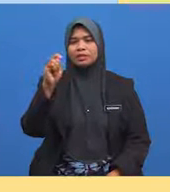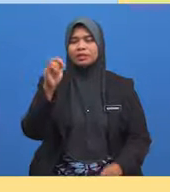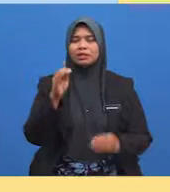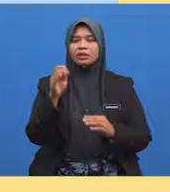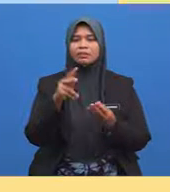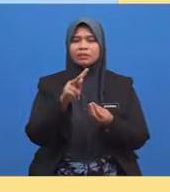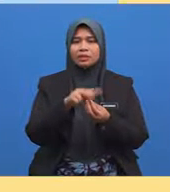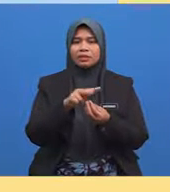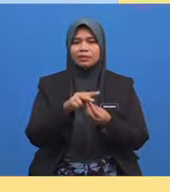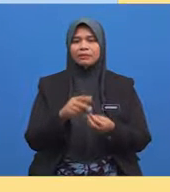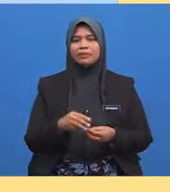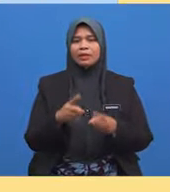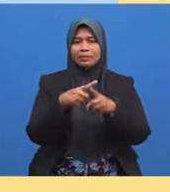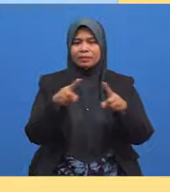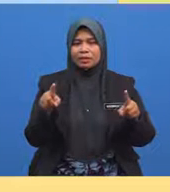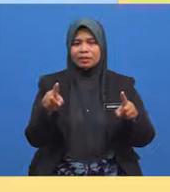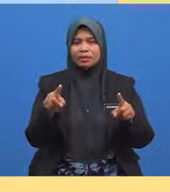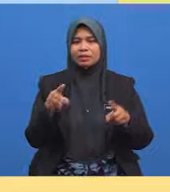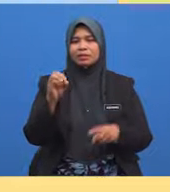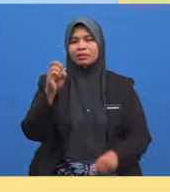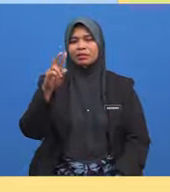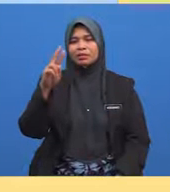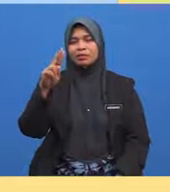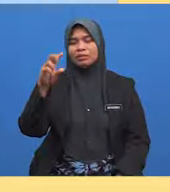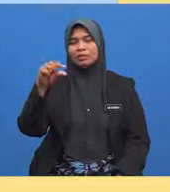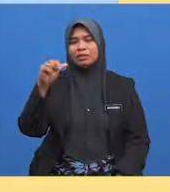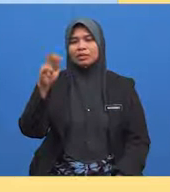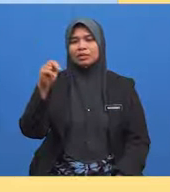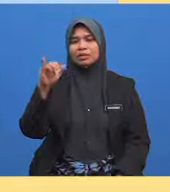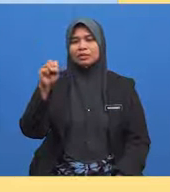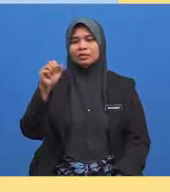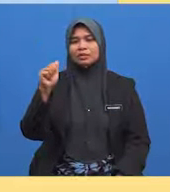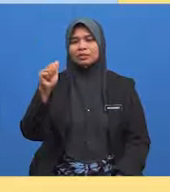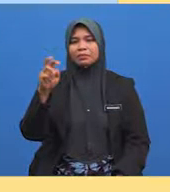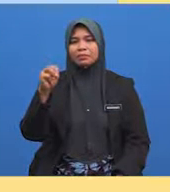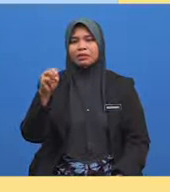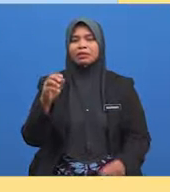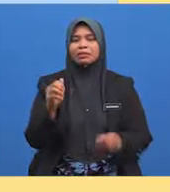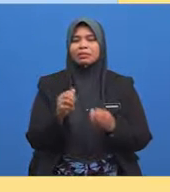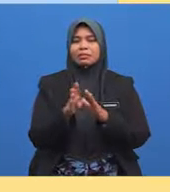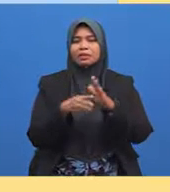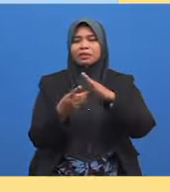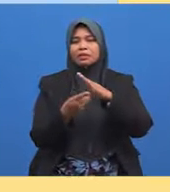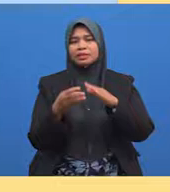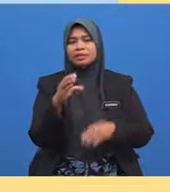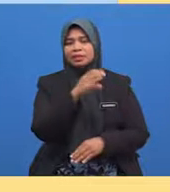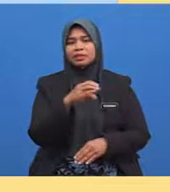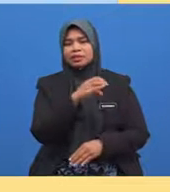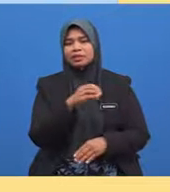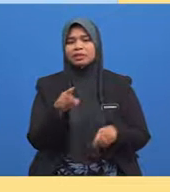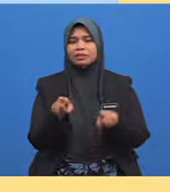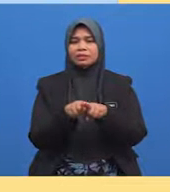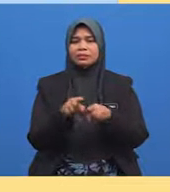Ketiga, membezakan organisma dengan kekunci dikotomi berdasarkan ciri-ciri sepunya. Akhir